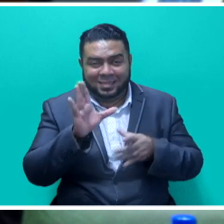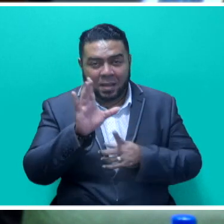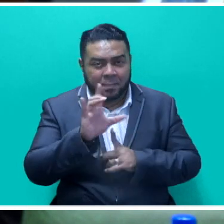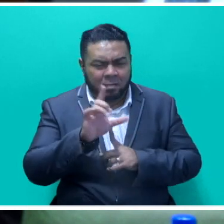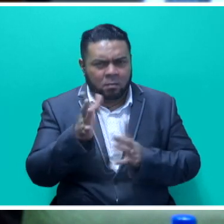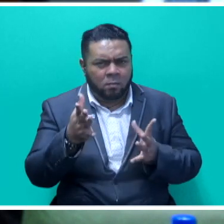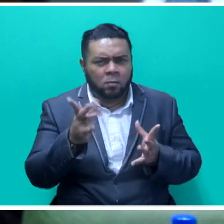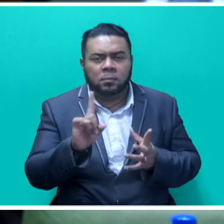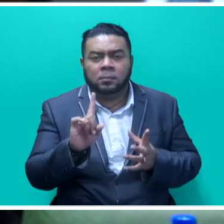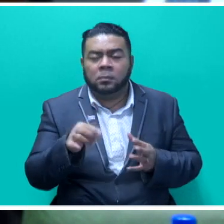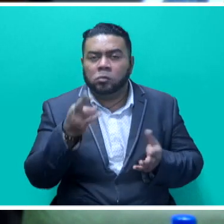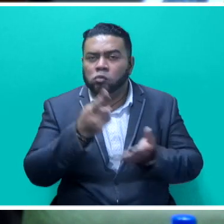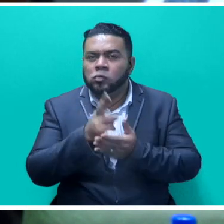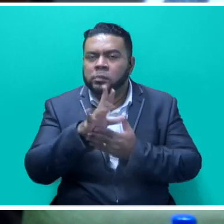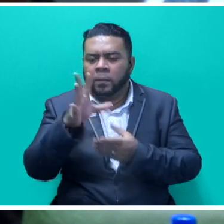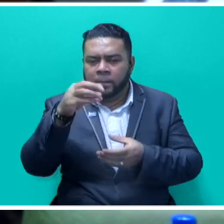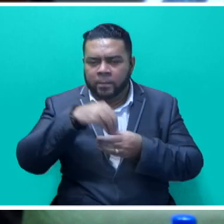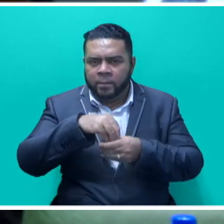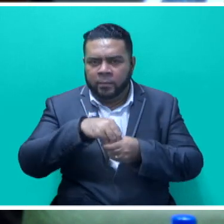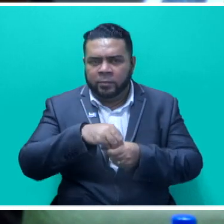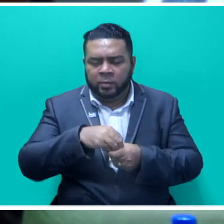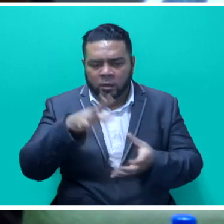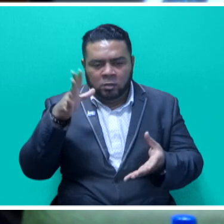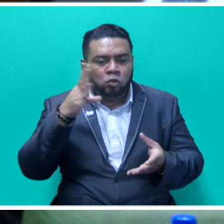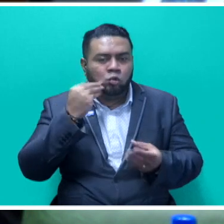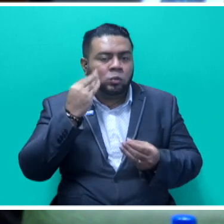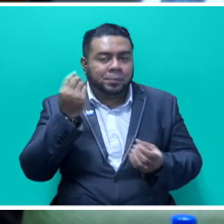Now I will continue in English.